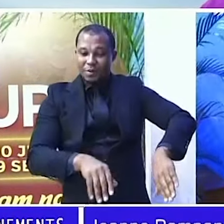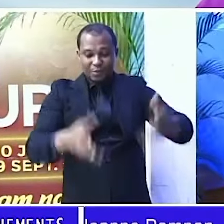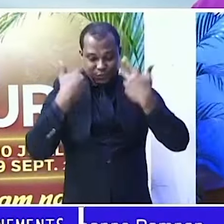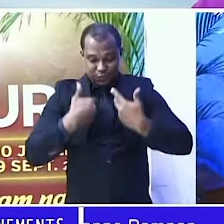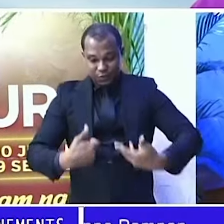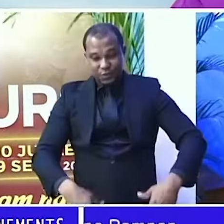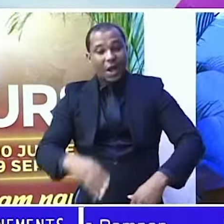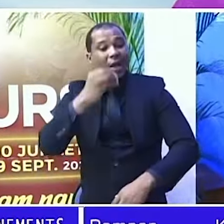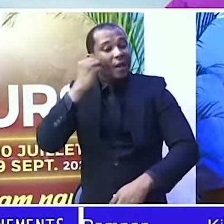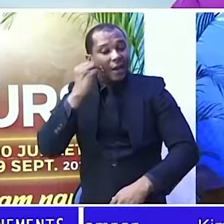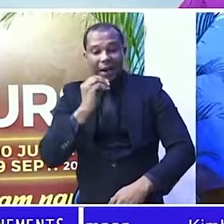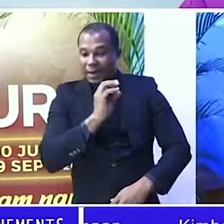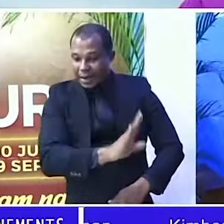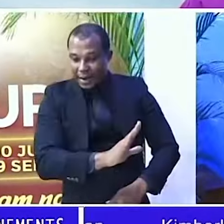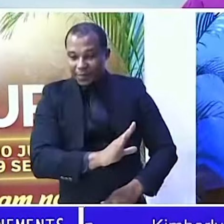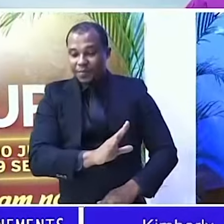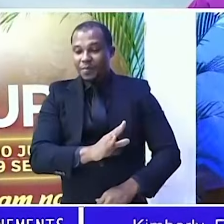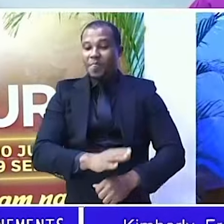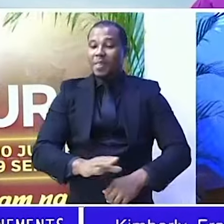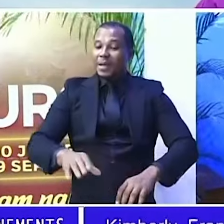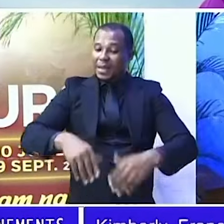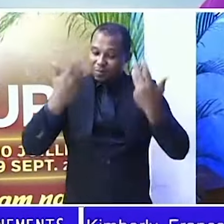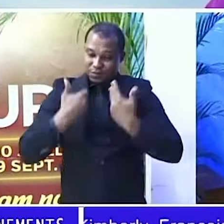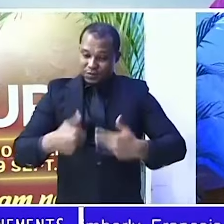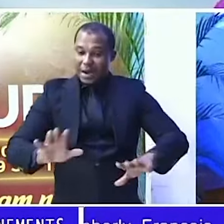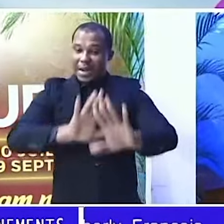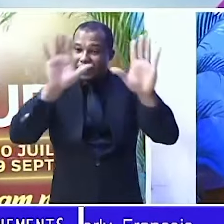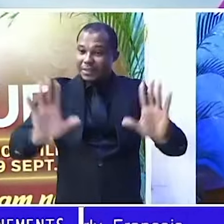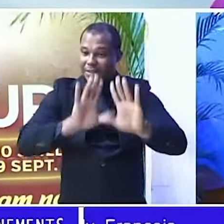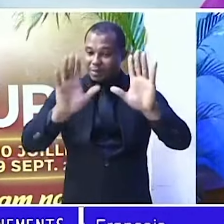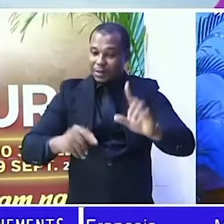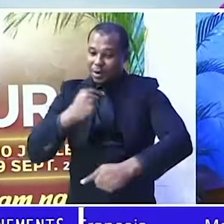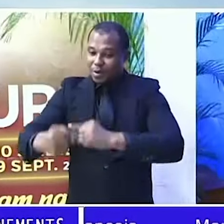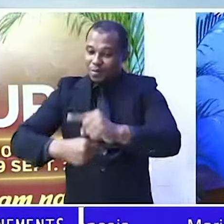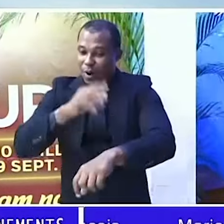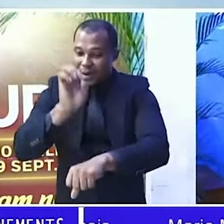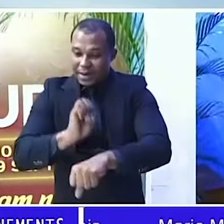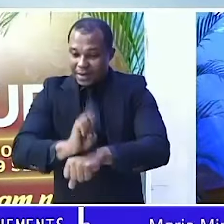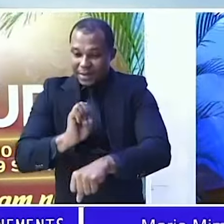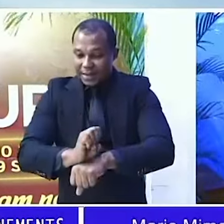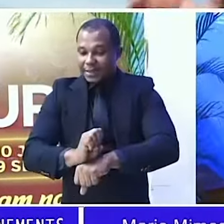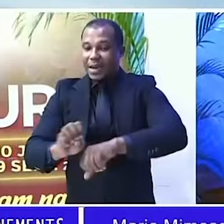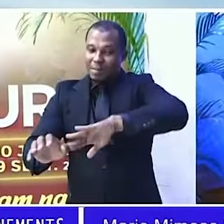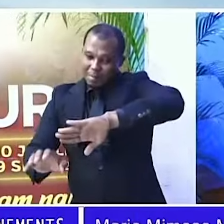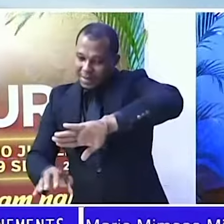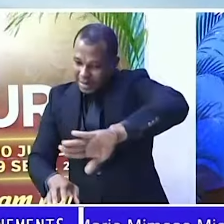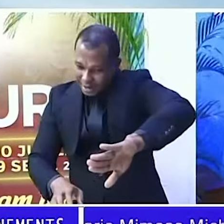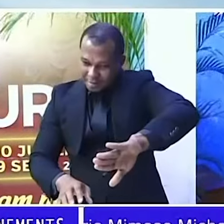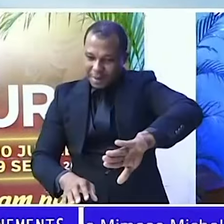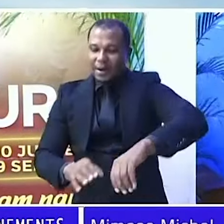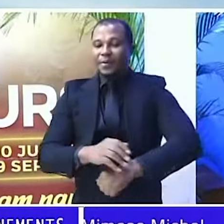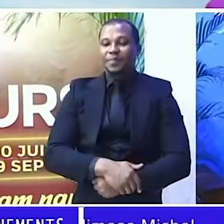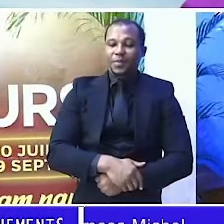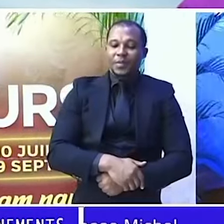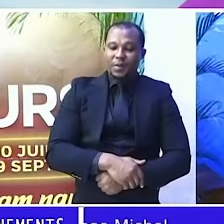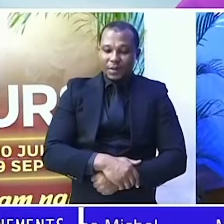sa ti moun nan mete. Rad dimanche pour aller l'église là, yo met rad la pa. Et puis sou gen kek ti rechange, comme si